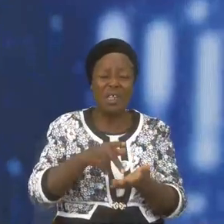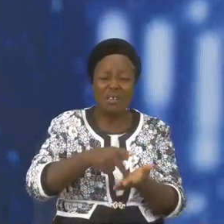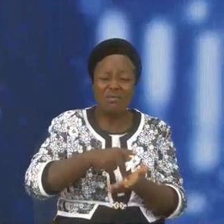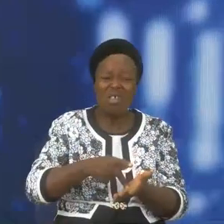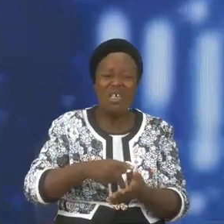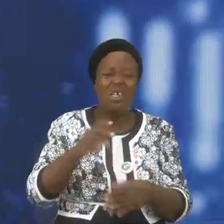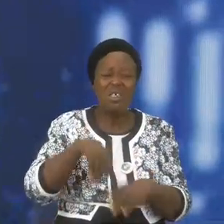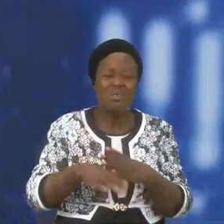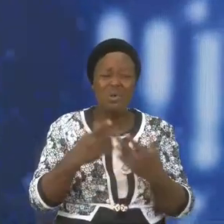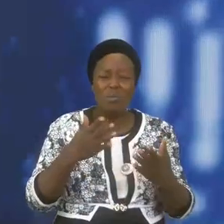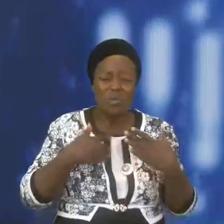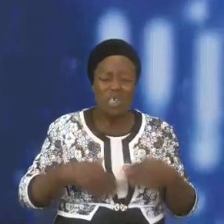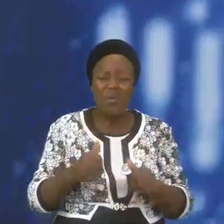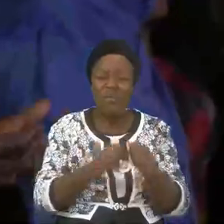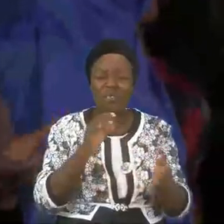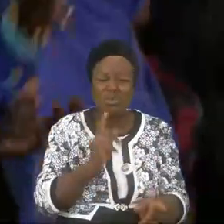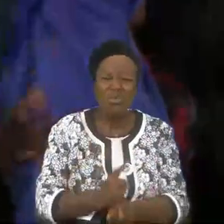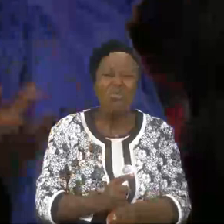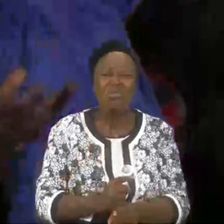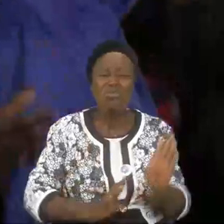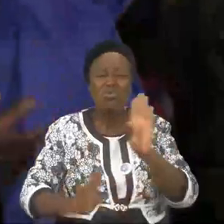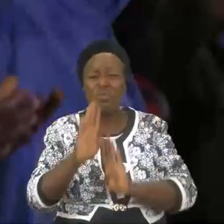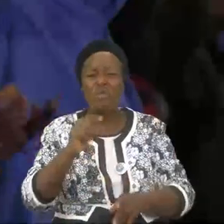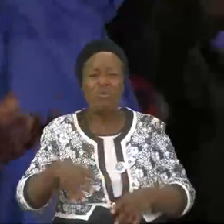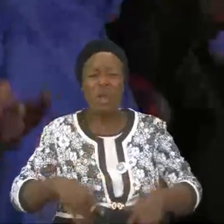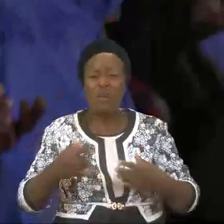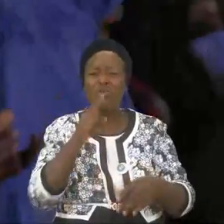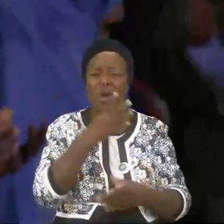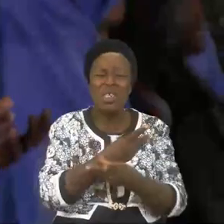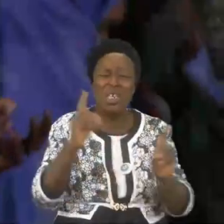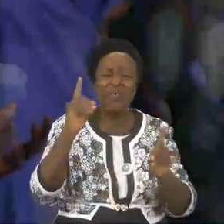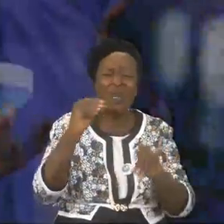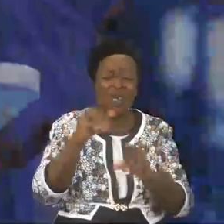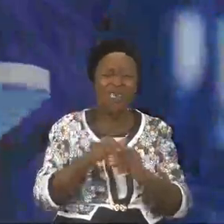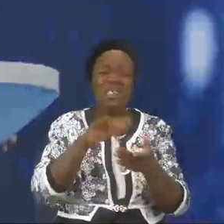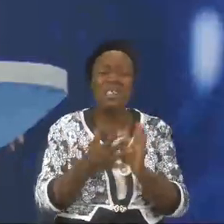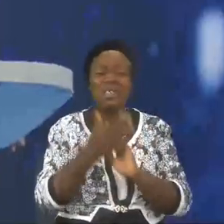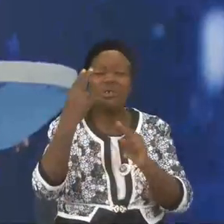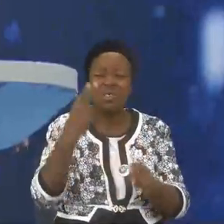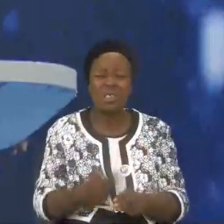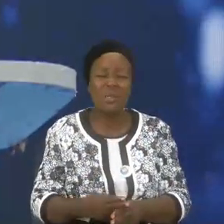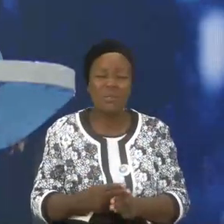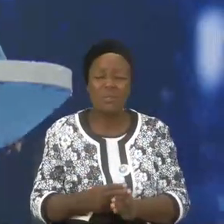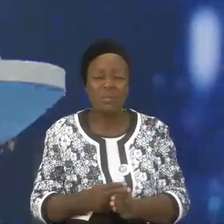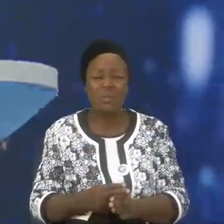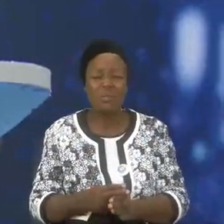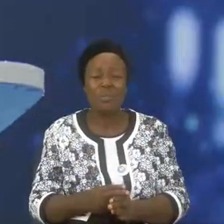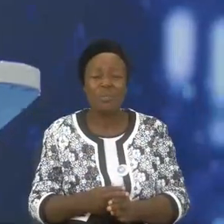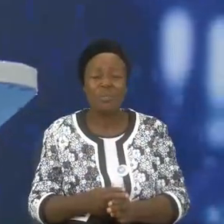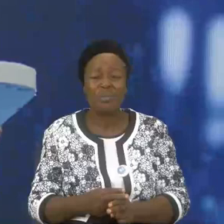pieds, tous les tourmentes, tu as délivré au nom de